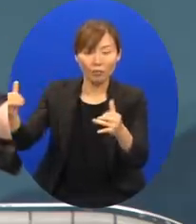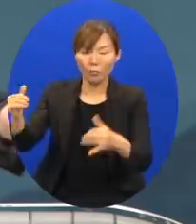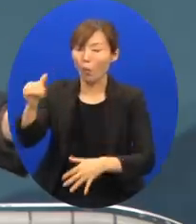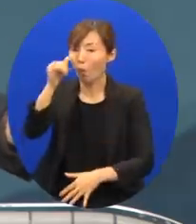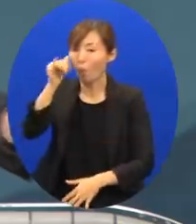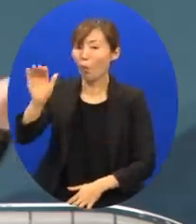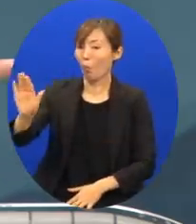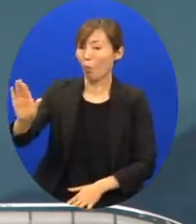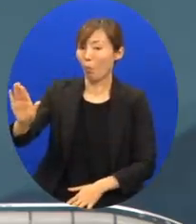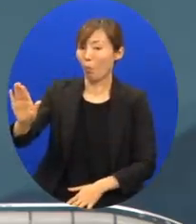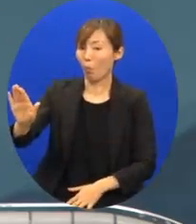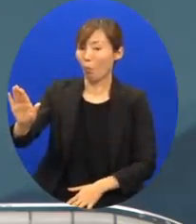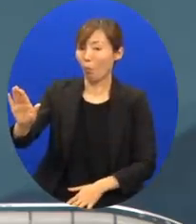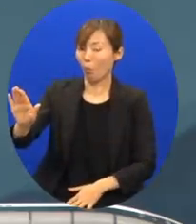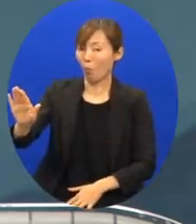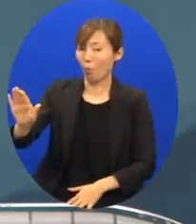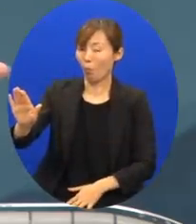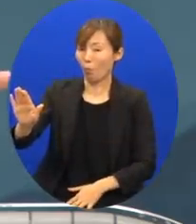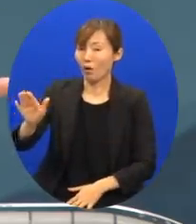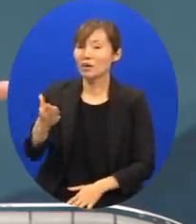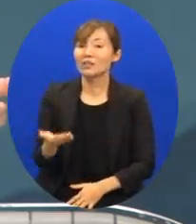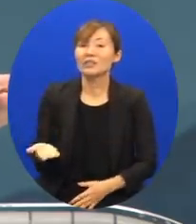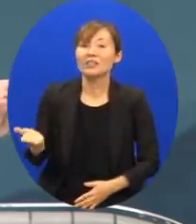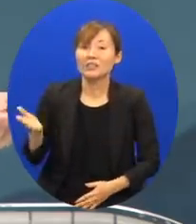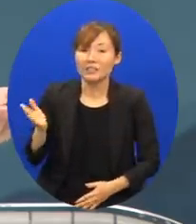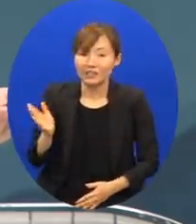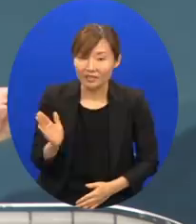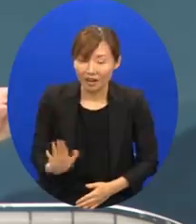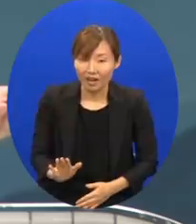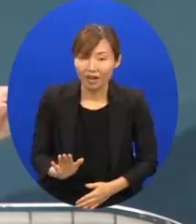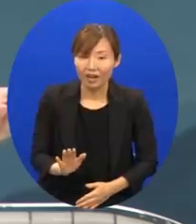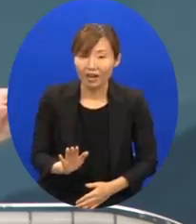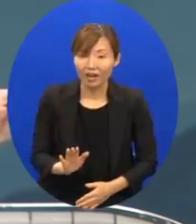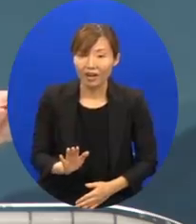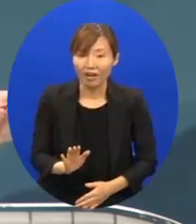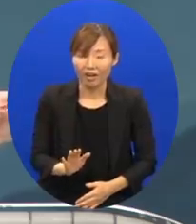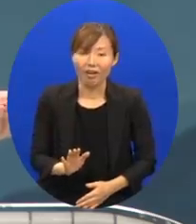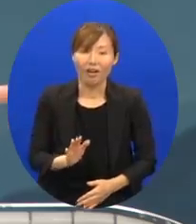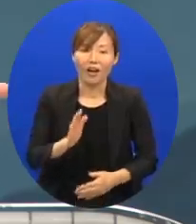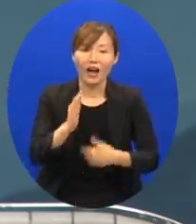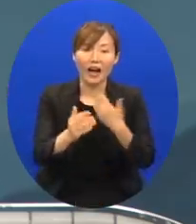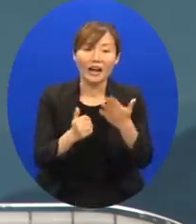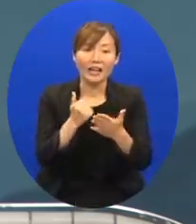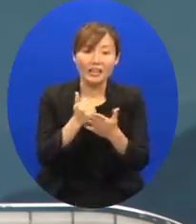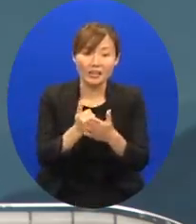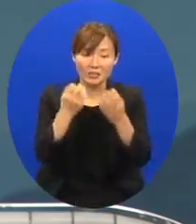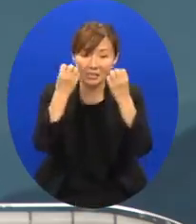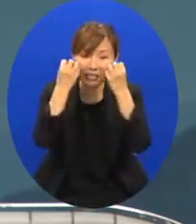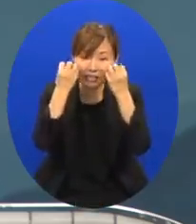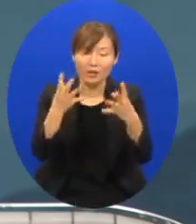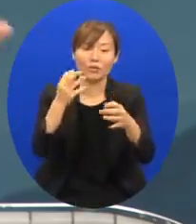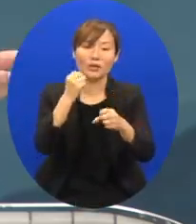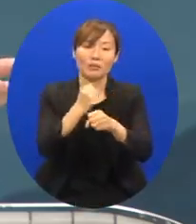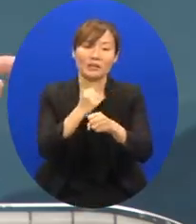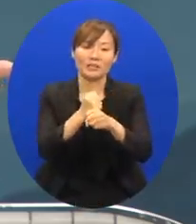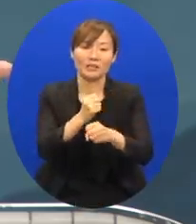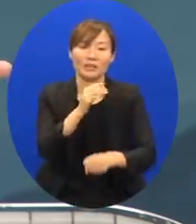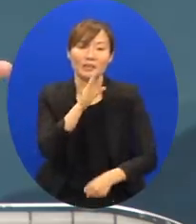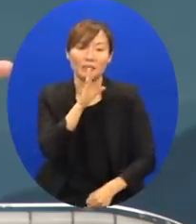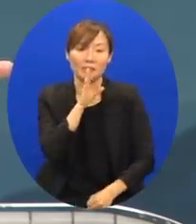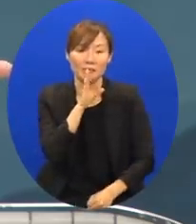겁니다 여러분 좀 덜 진화된 존재 보셨습니까 더 진화된 사람